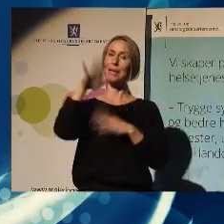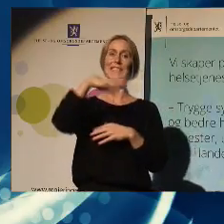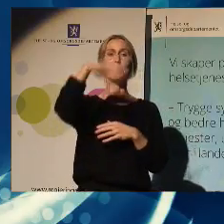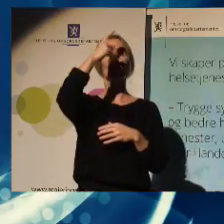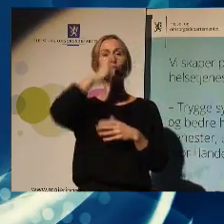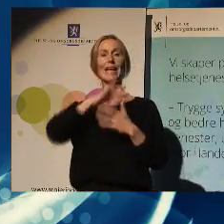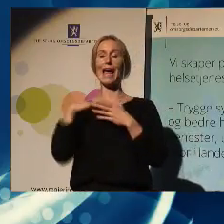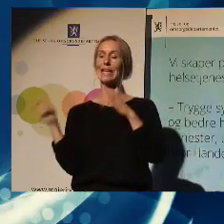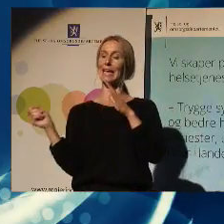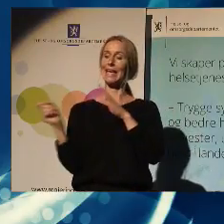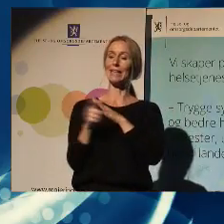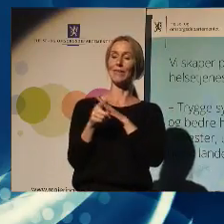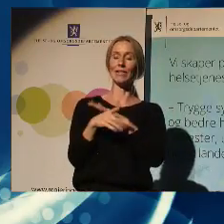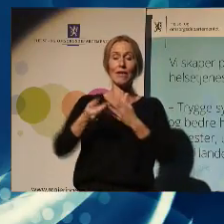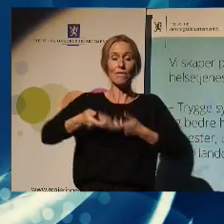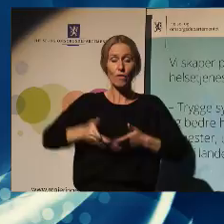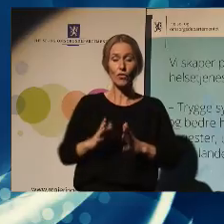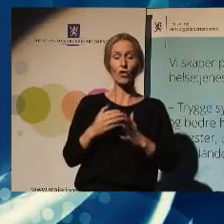profilerte innvandrer født av